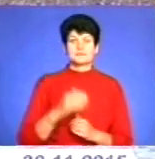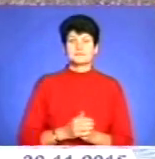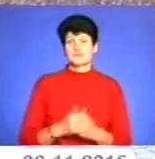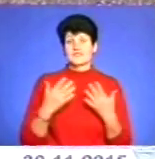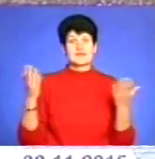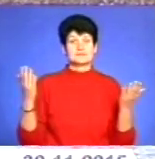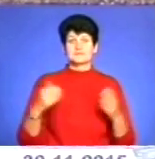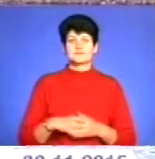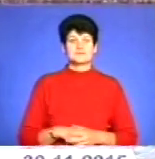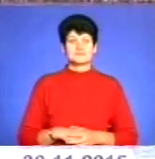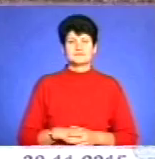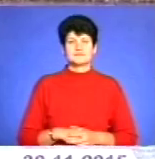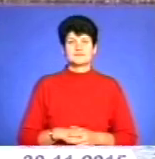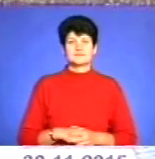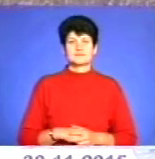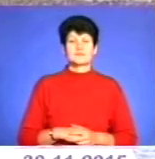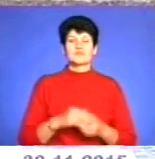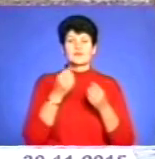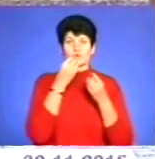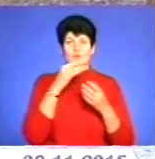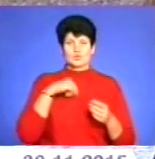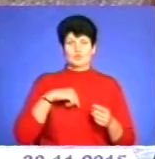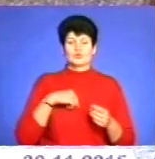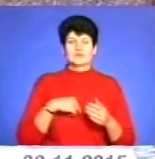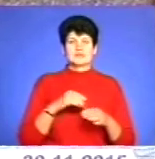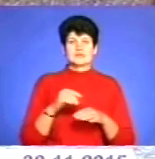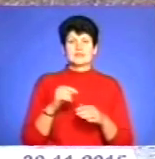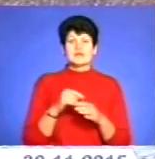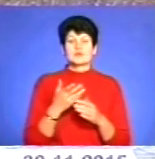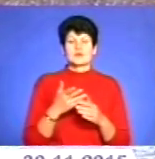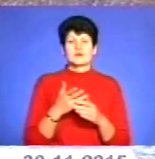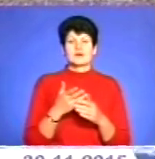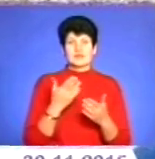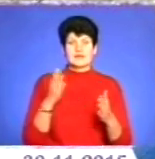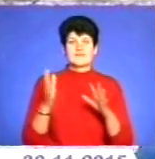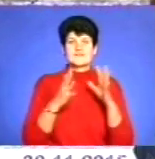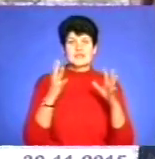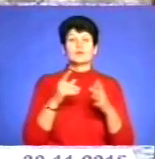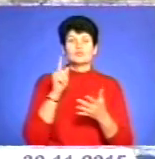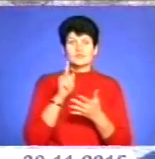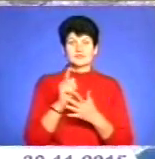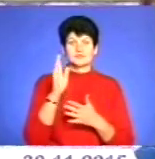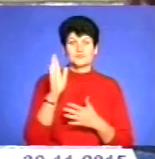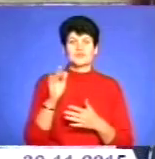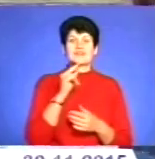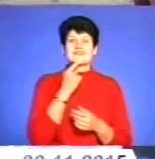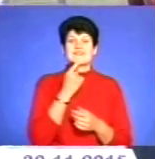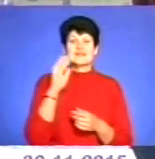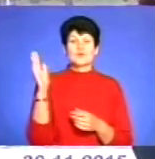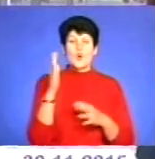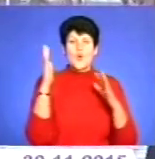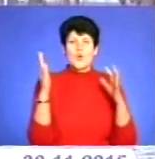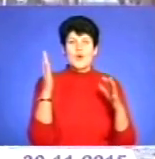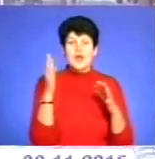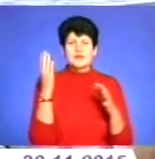все. Ви в доброму, гарному настрої, попри вітер? Мусимо. Важко гуляти, холодно,